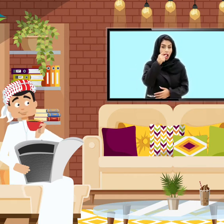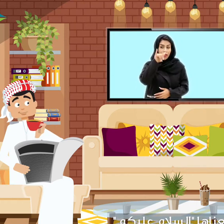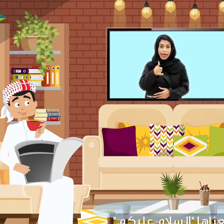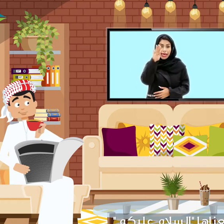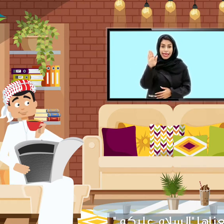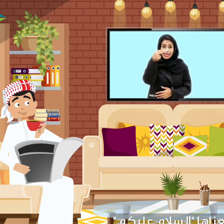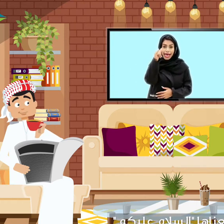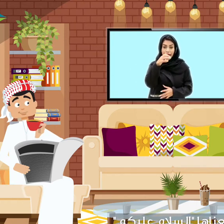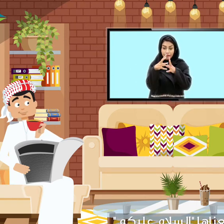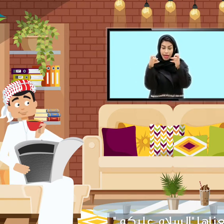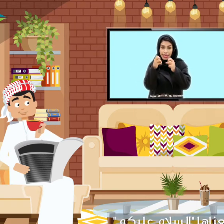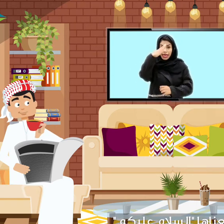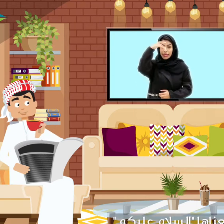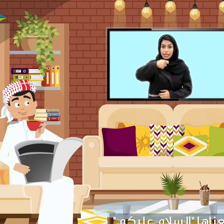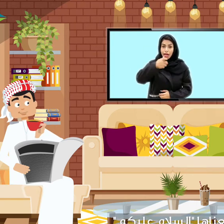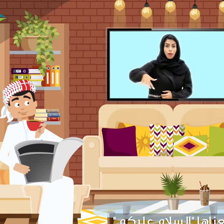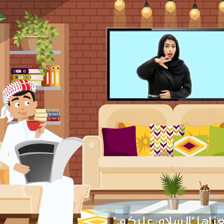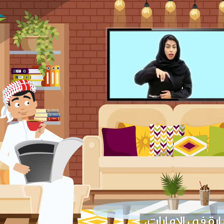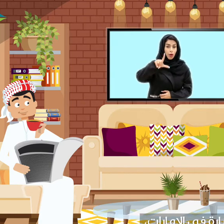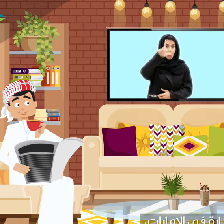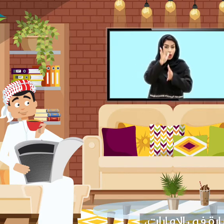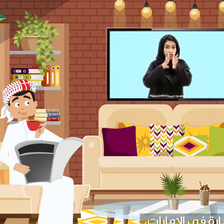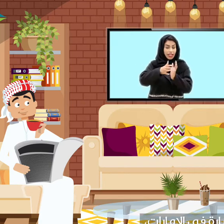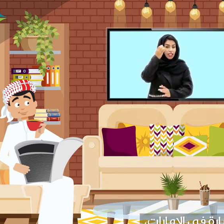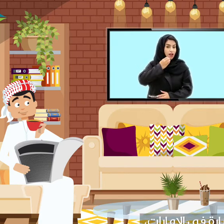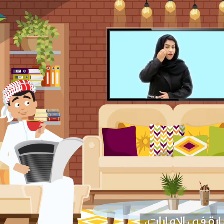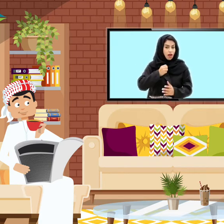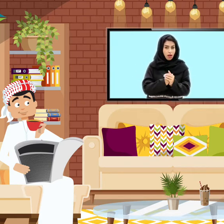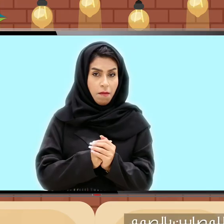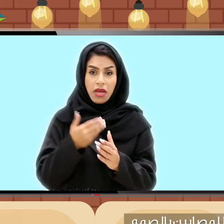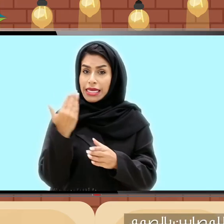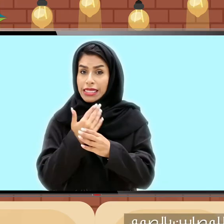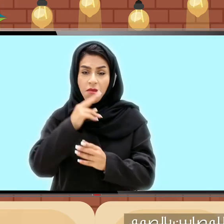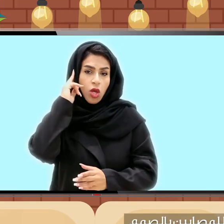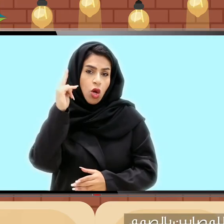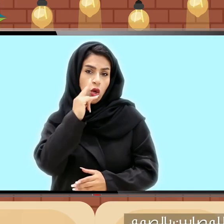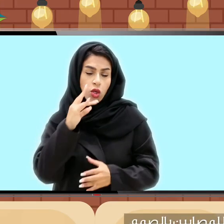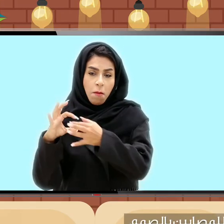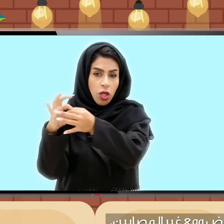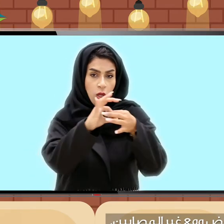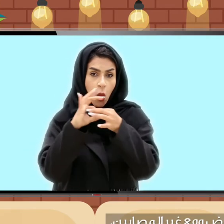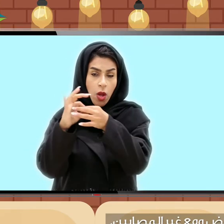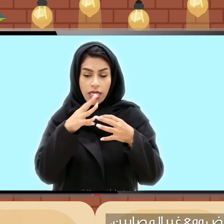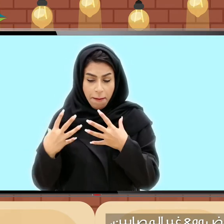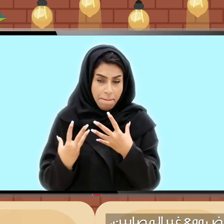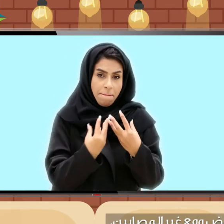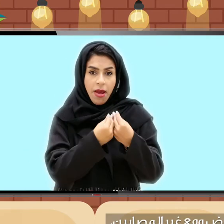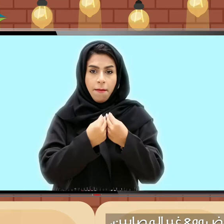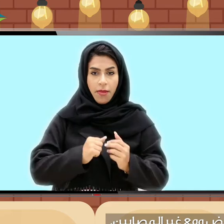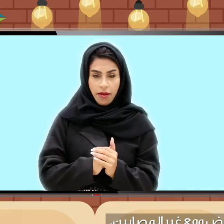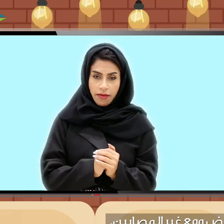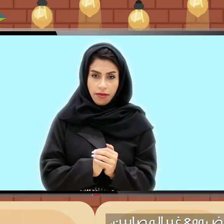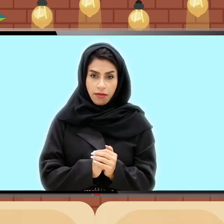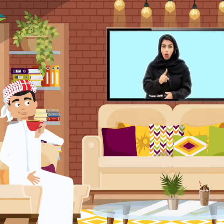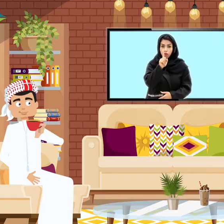هذه يا سعيد معناها السلام عليكم بلغة الإشارة في الإمارات اللي تسمح للمصابين بالصمر بالتواصل مع بعض